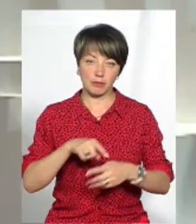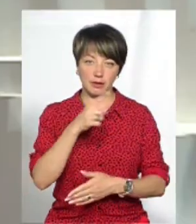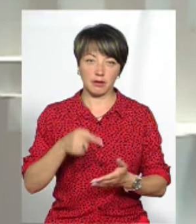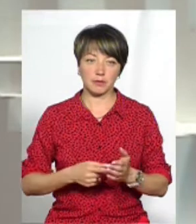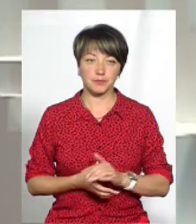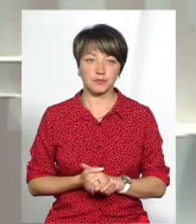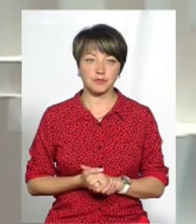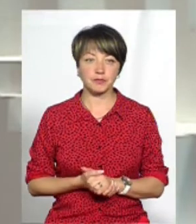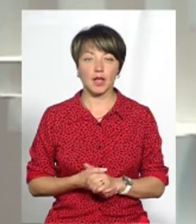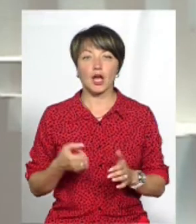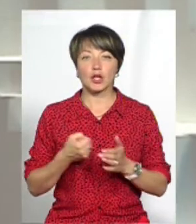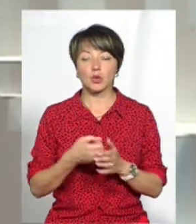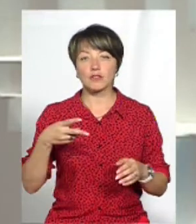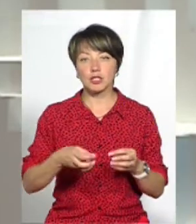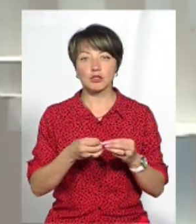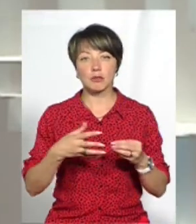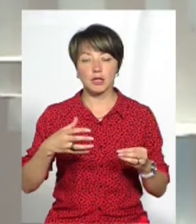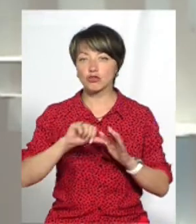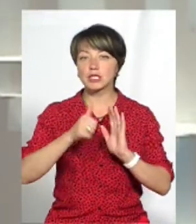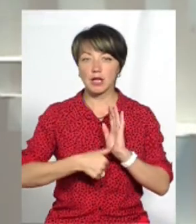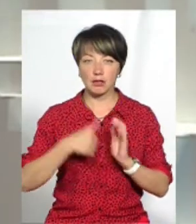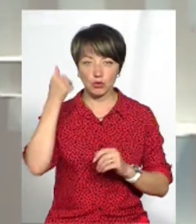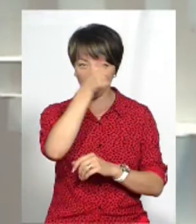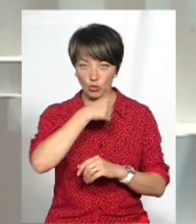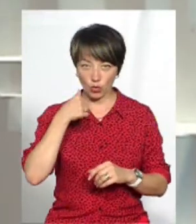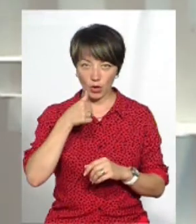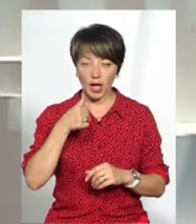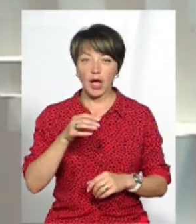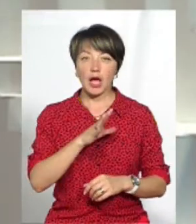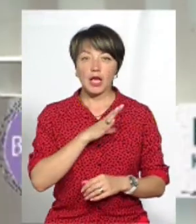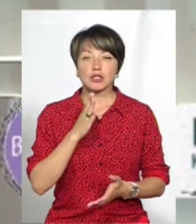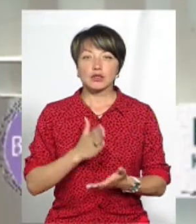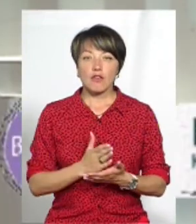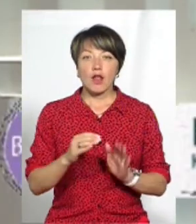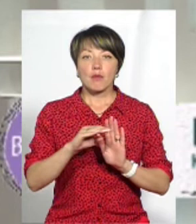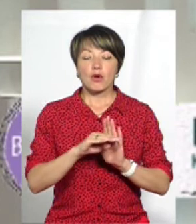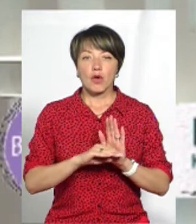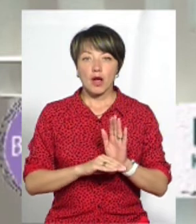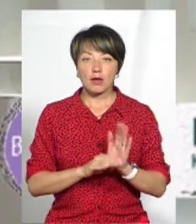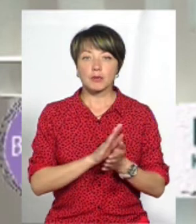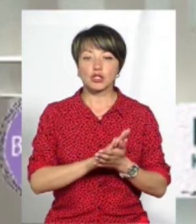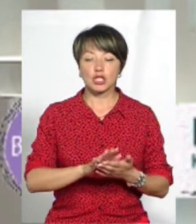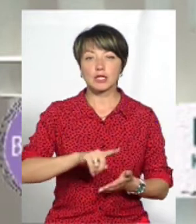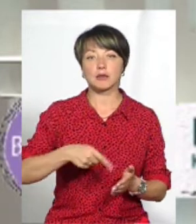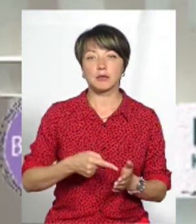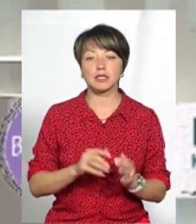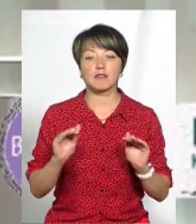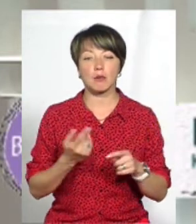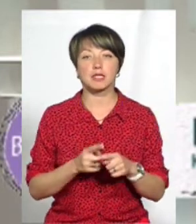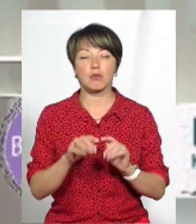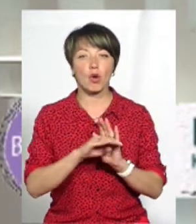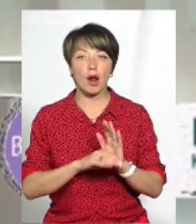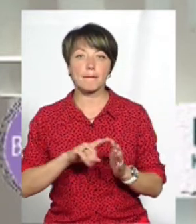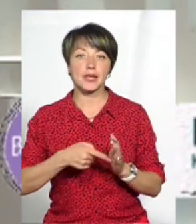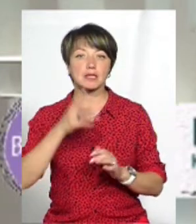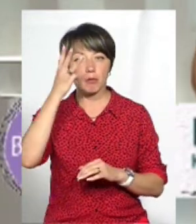питання? До 2016 року існувала програма «Чисте місто», і в рамках цієї програми